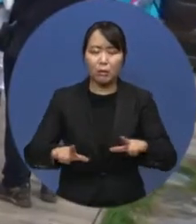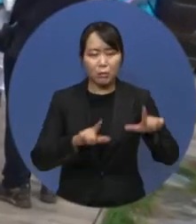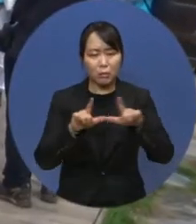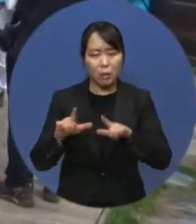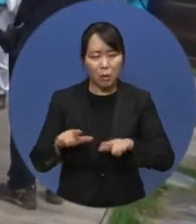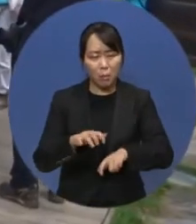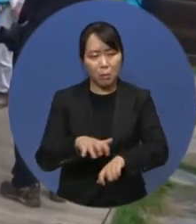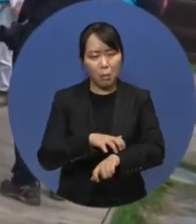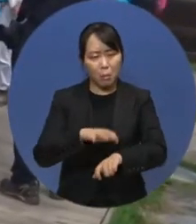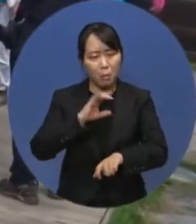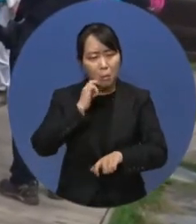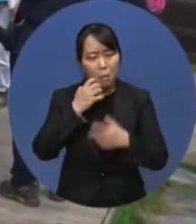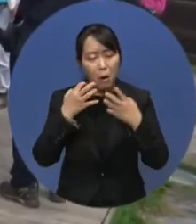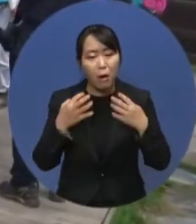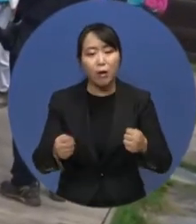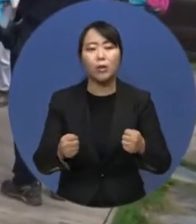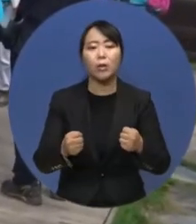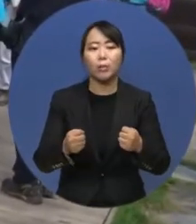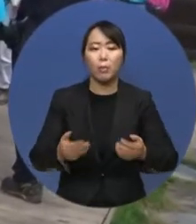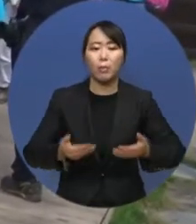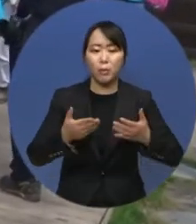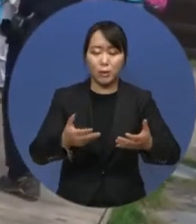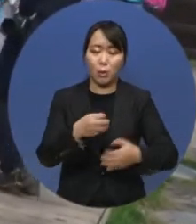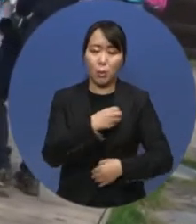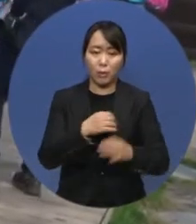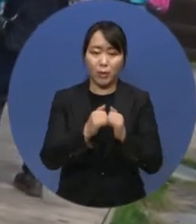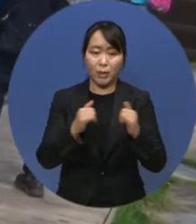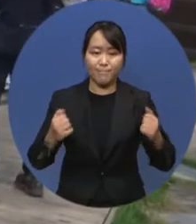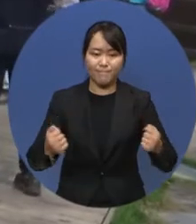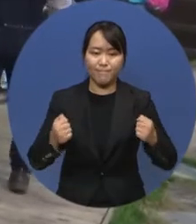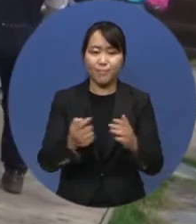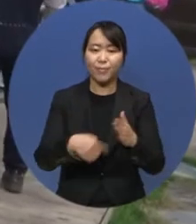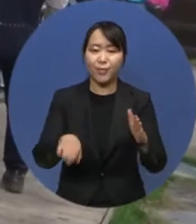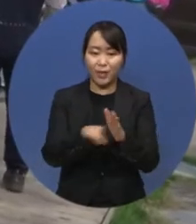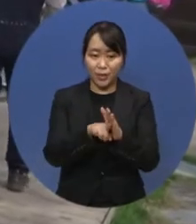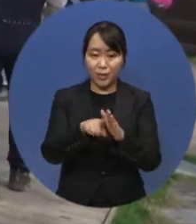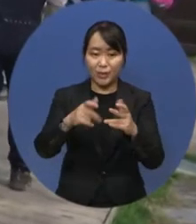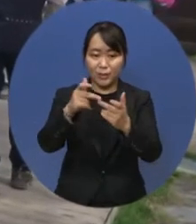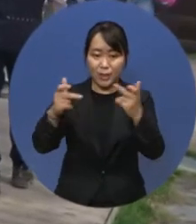많아지자 봉사단원들의 활동에 힘을 내도록 바랑산에서